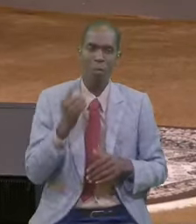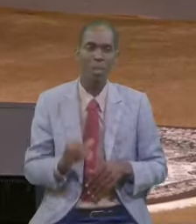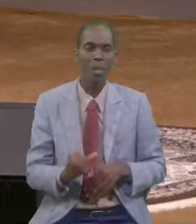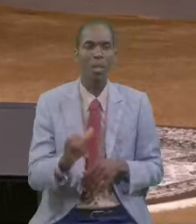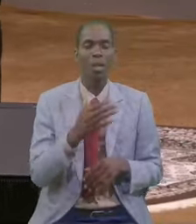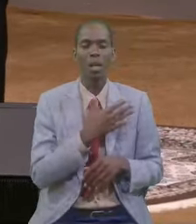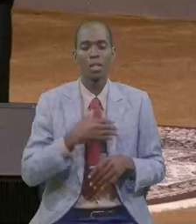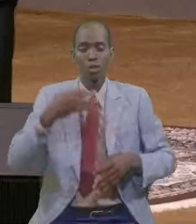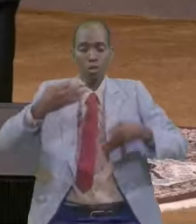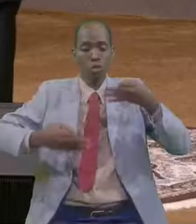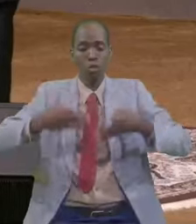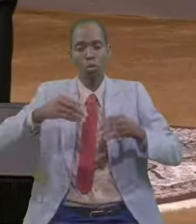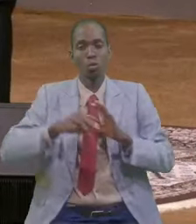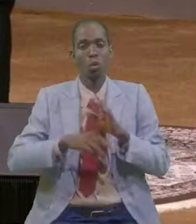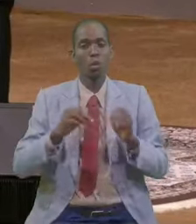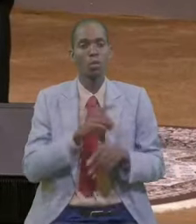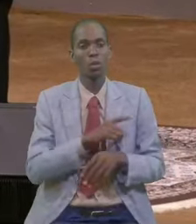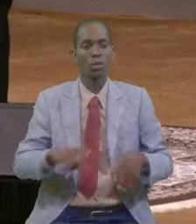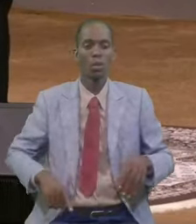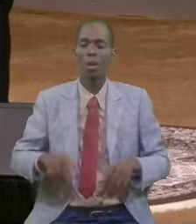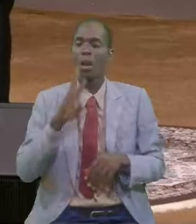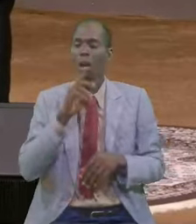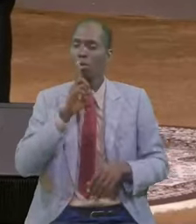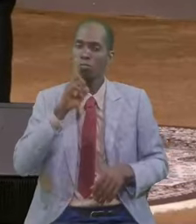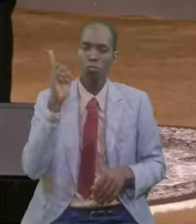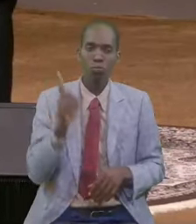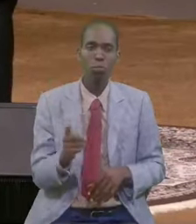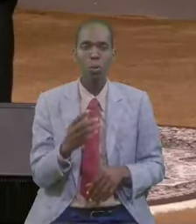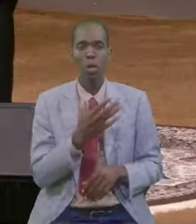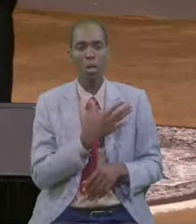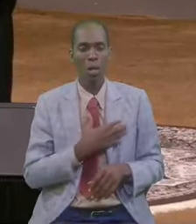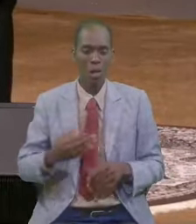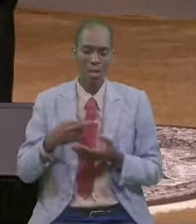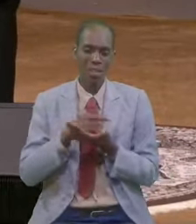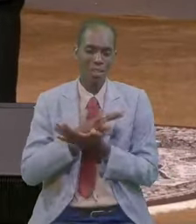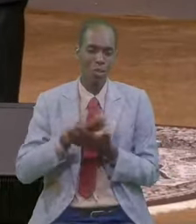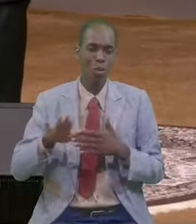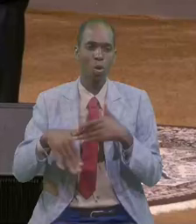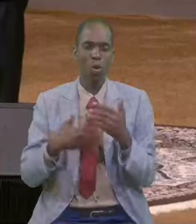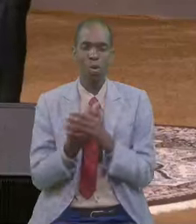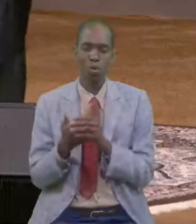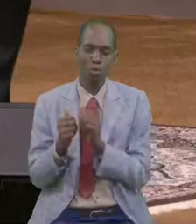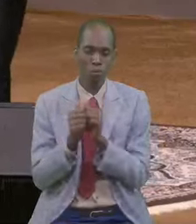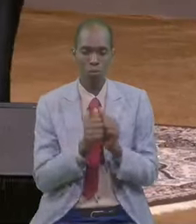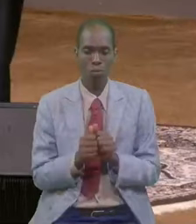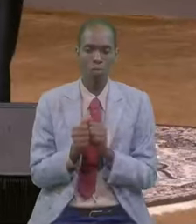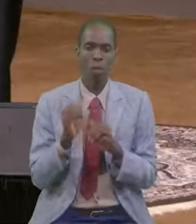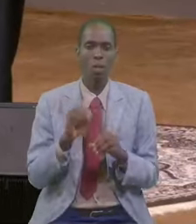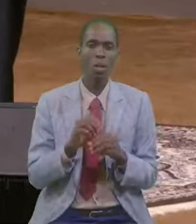Et la crainte de l'Éternel est pure. Elle suscite à toujours. Les jugements de l'Éternel sont vrais. Ils sont